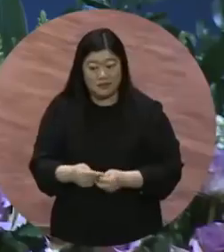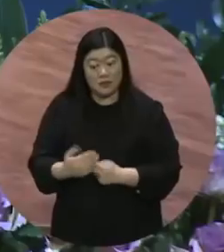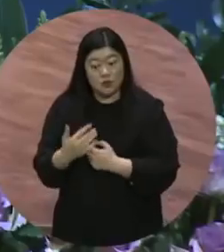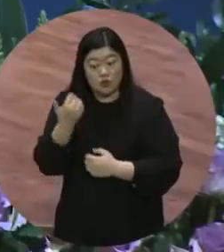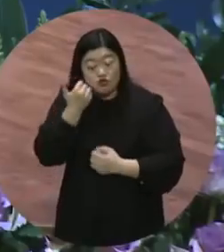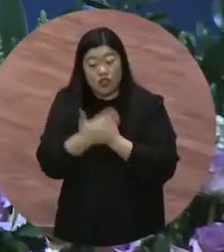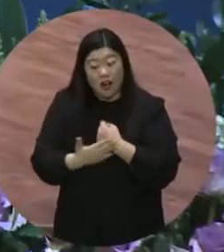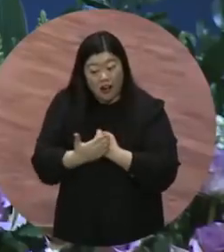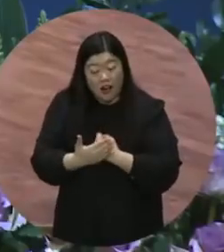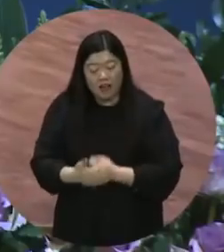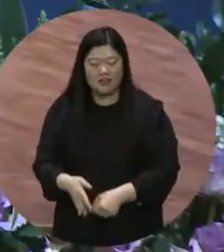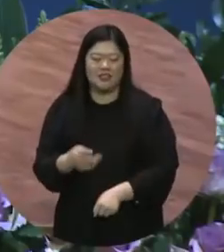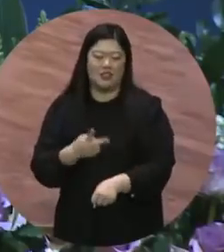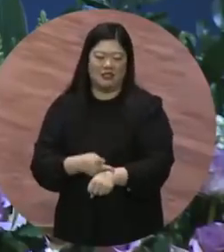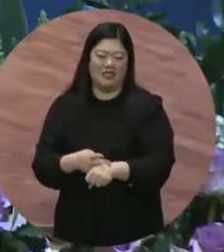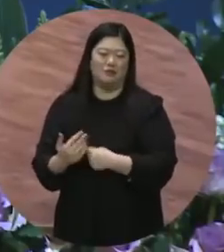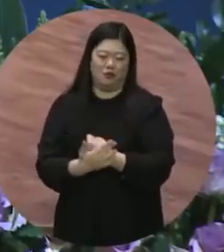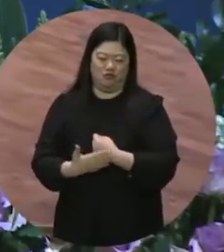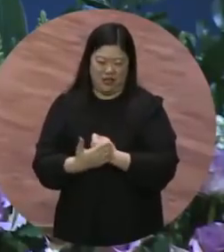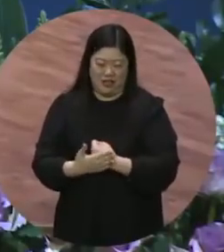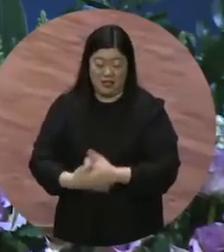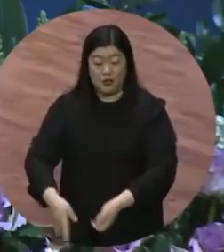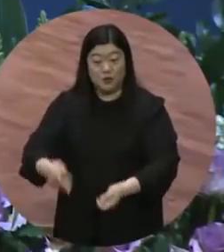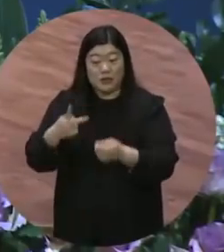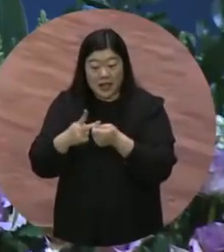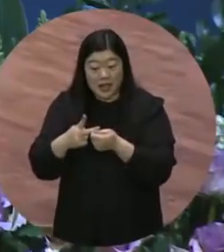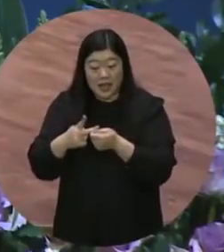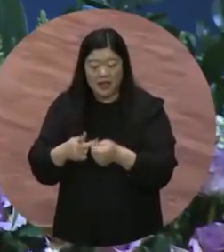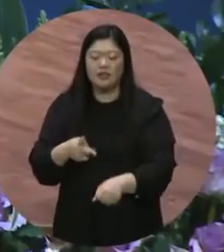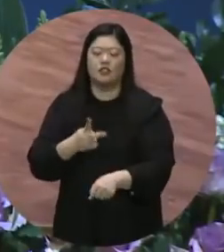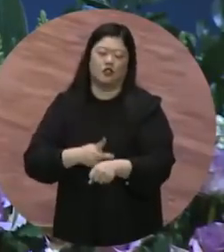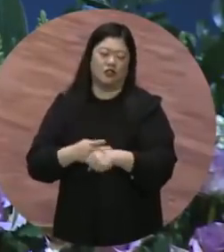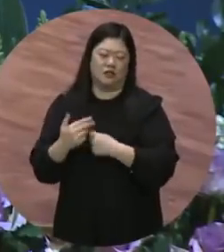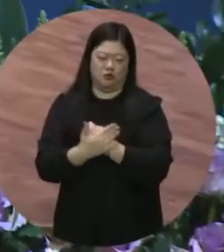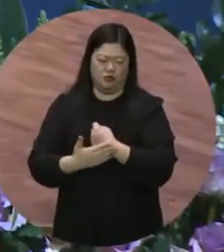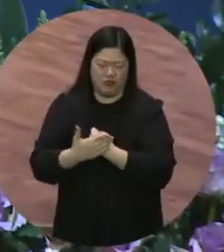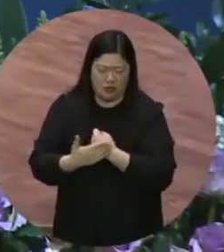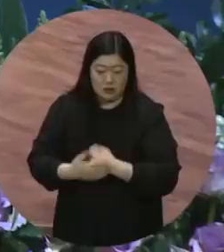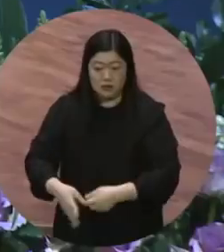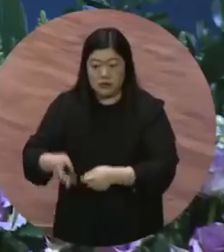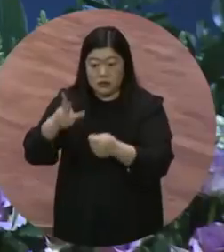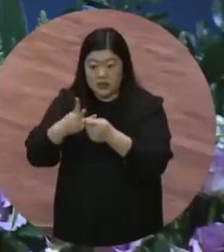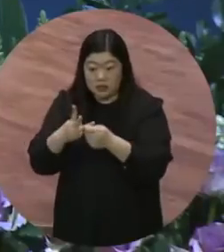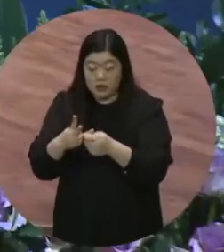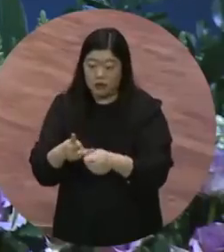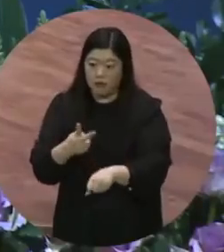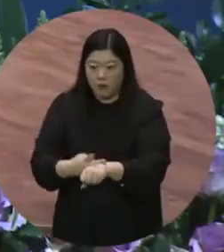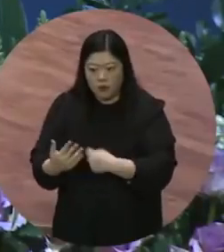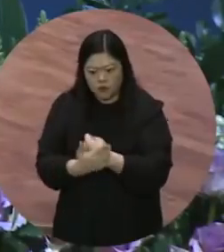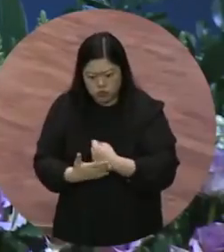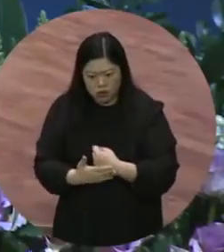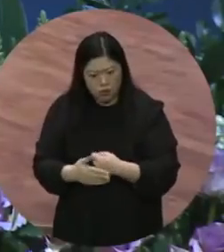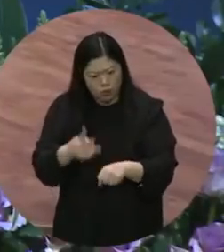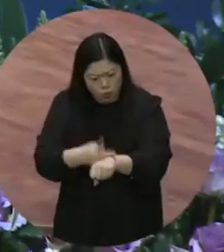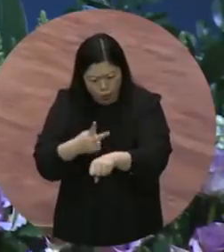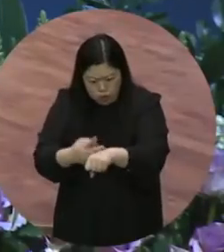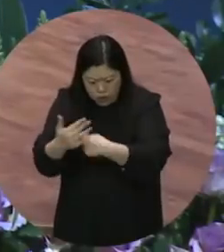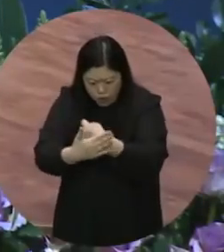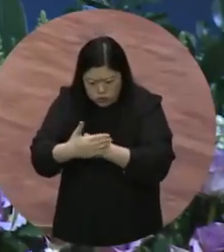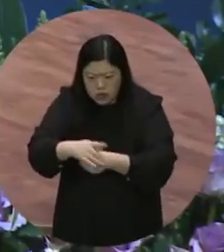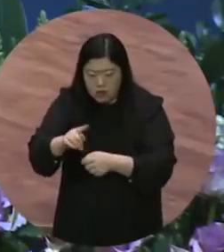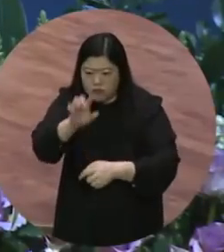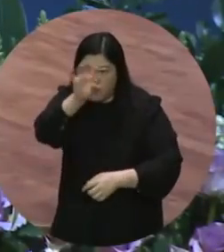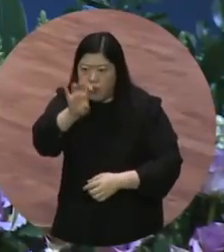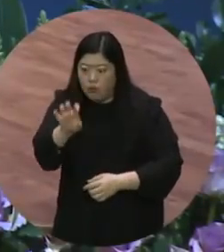두 번째도 교사다. 세 번째가 뭡니까? 세 번째도 교사다. 핀란드는 교사에 대한 철저한